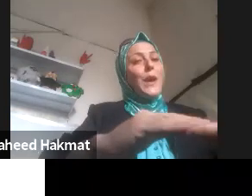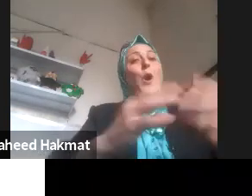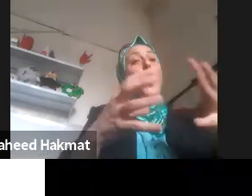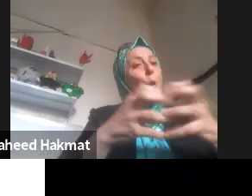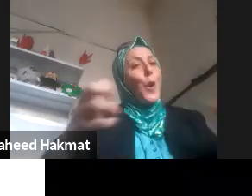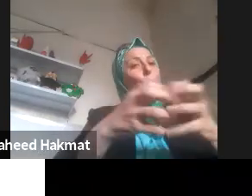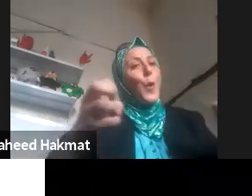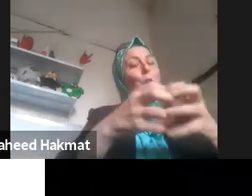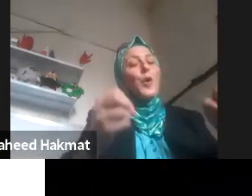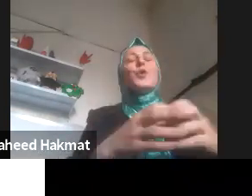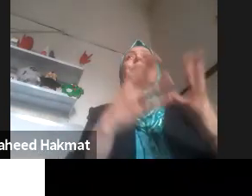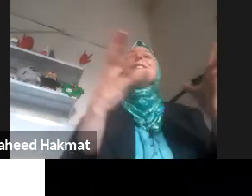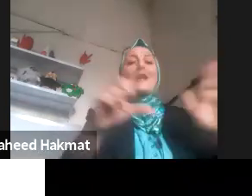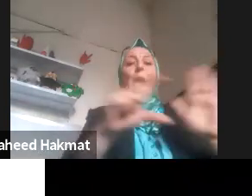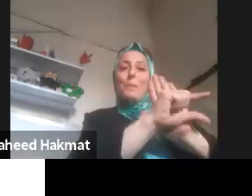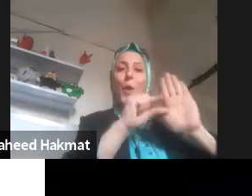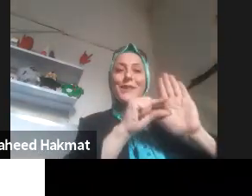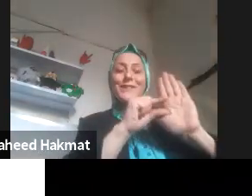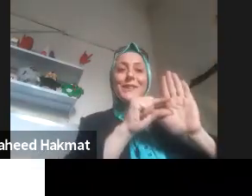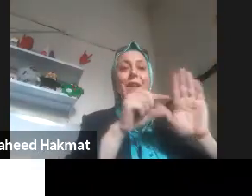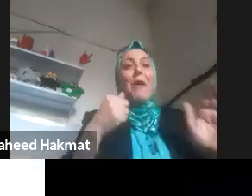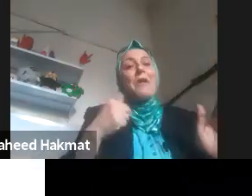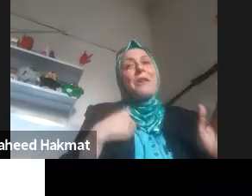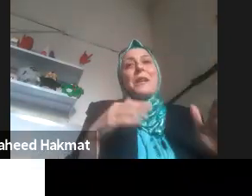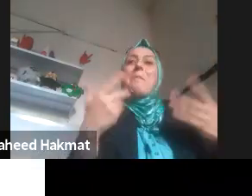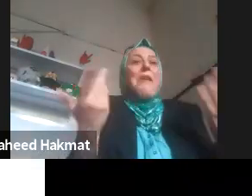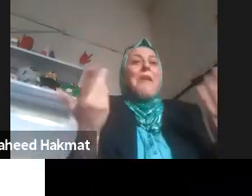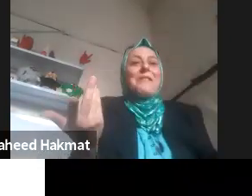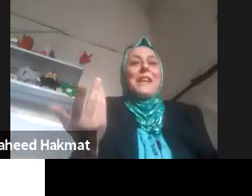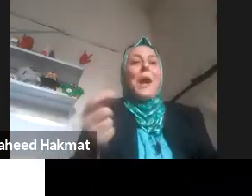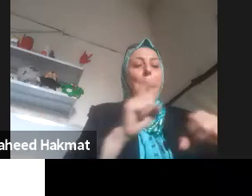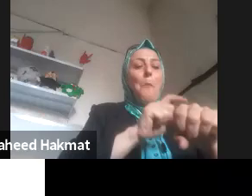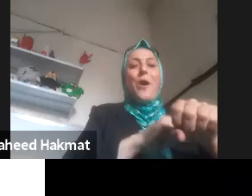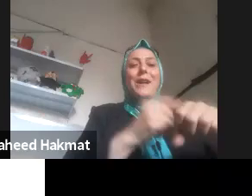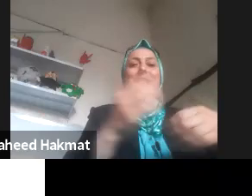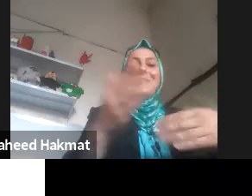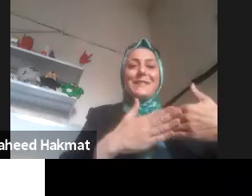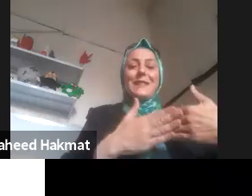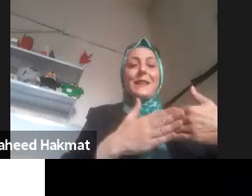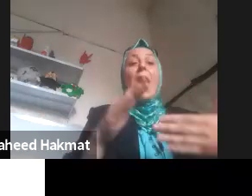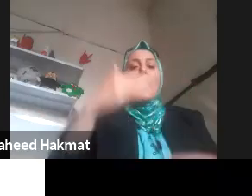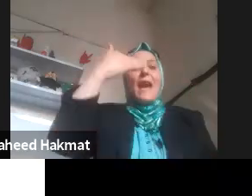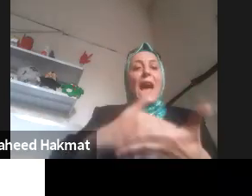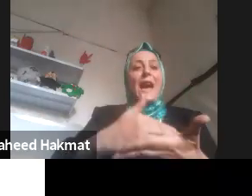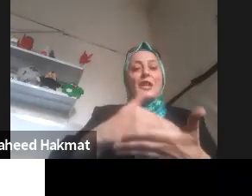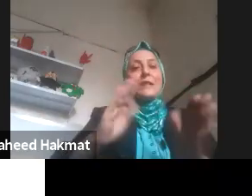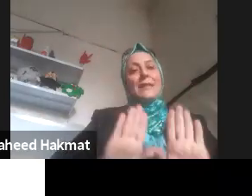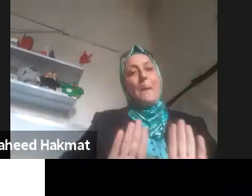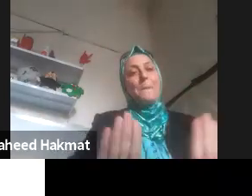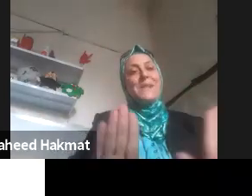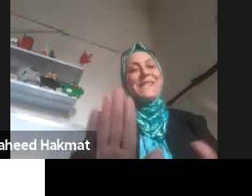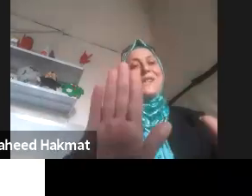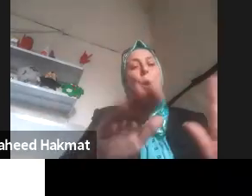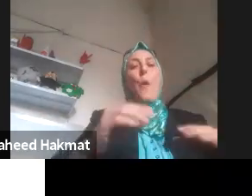لكثير قضايا إحنا كنا مش قادرين ننجزها بفترة الإغلاق. نزيح أي حواجز مرتبطة بالنوع الاجتماعي